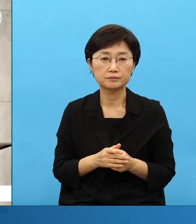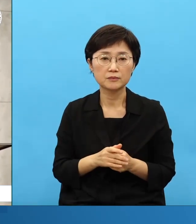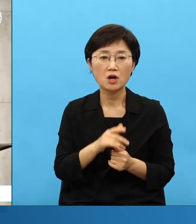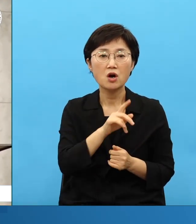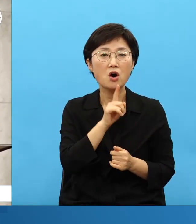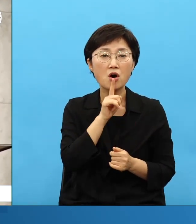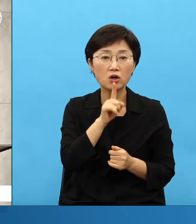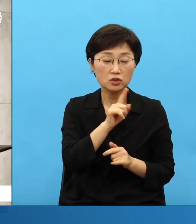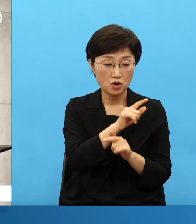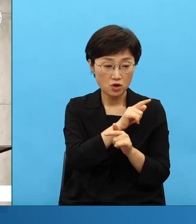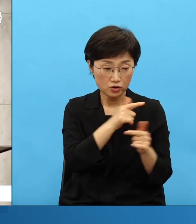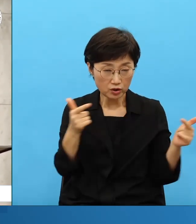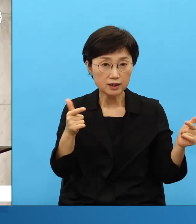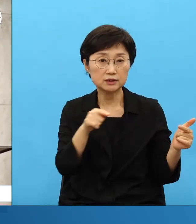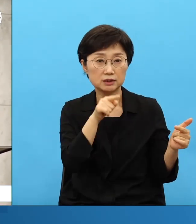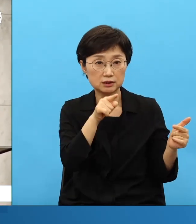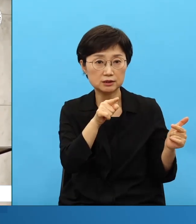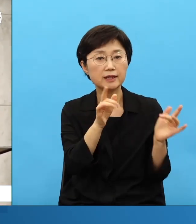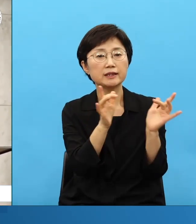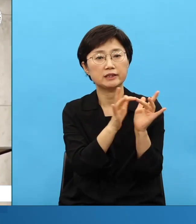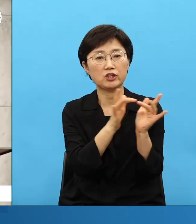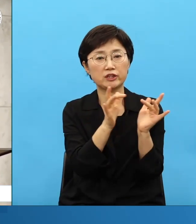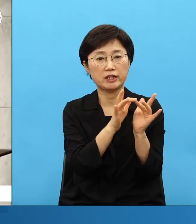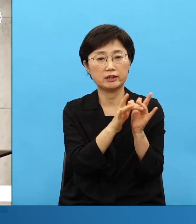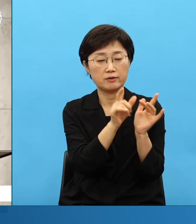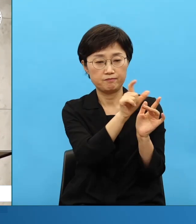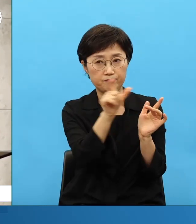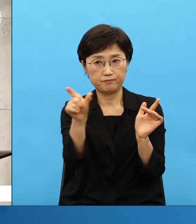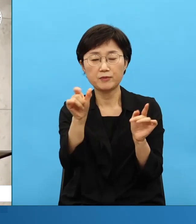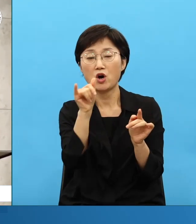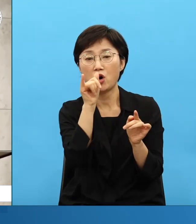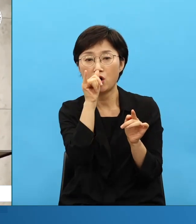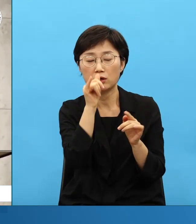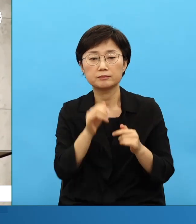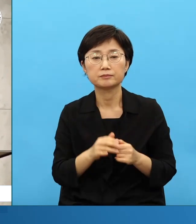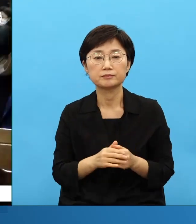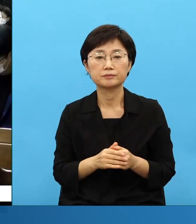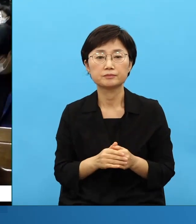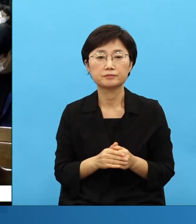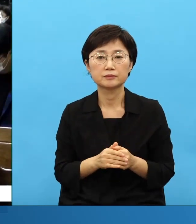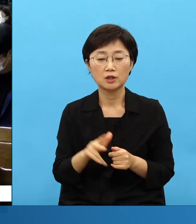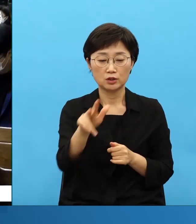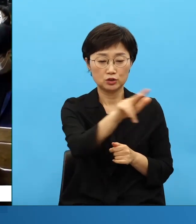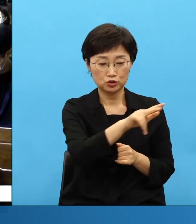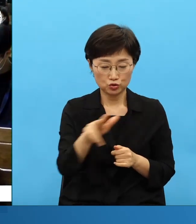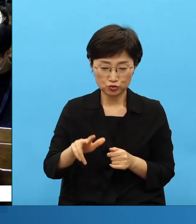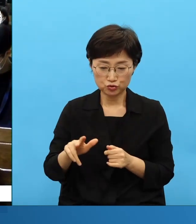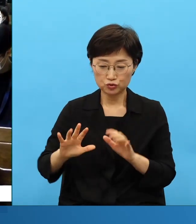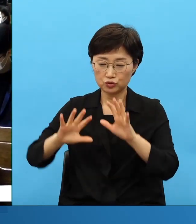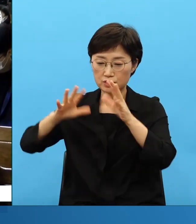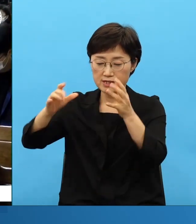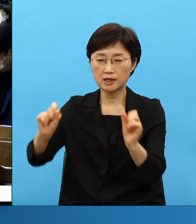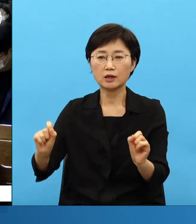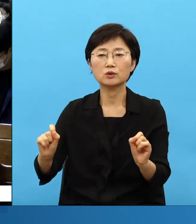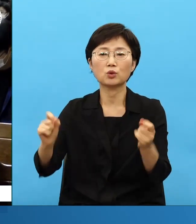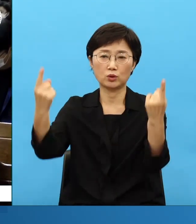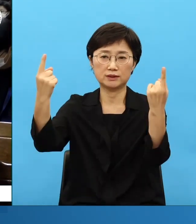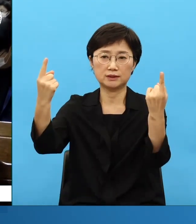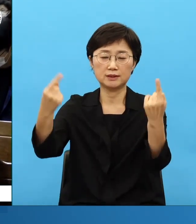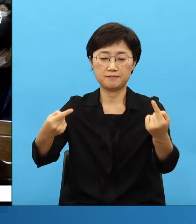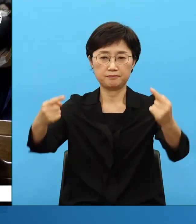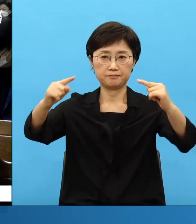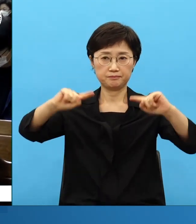다국언의 위아.kr과 유튜브 언어별 채널에서 실시간으로 방송돼 전국과 세계교회 성도들이 함께 참석할